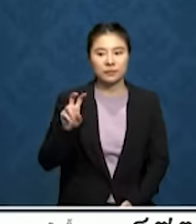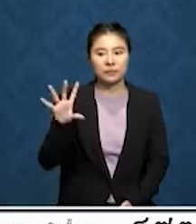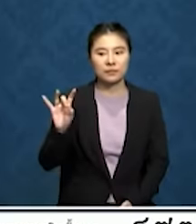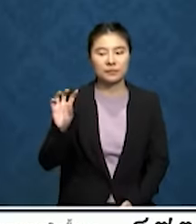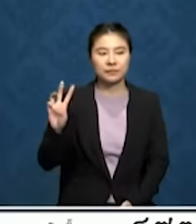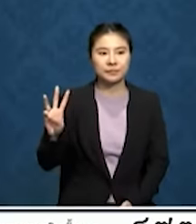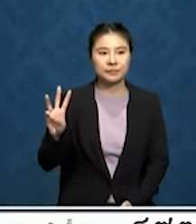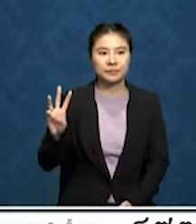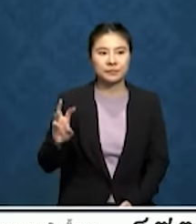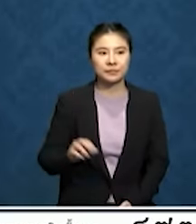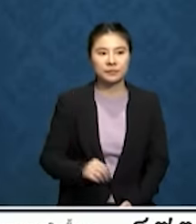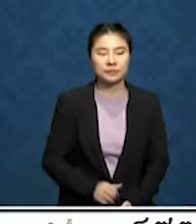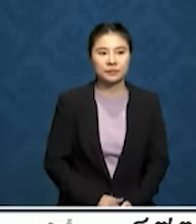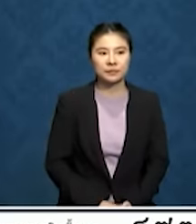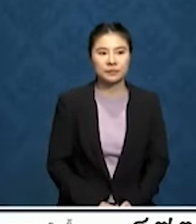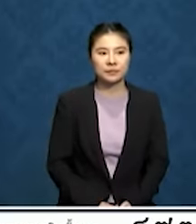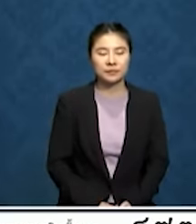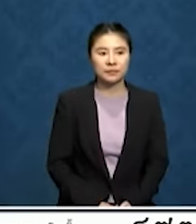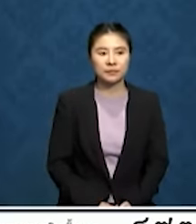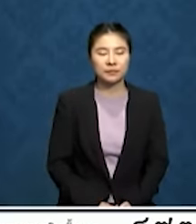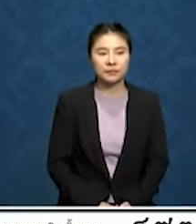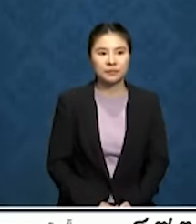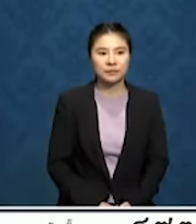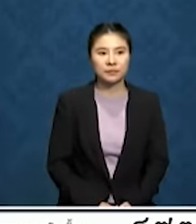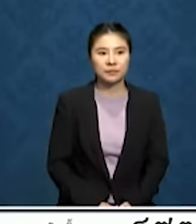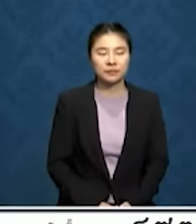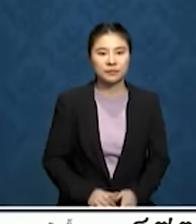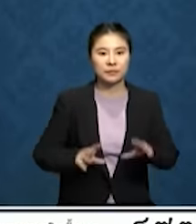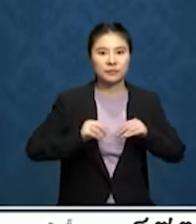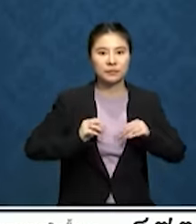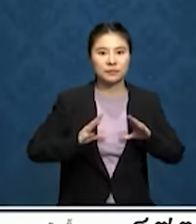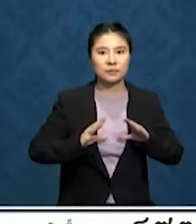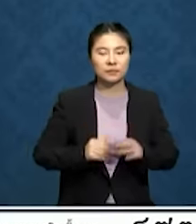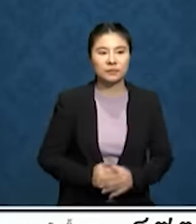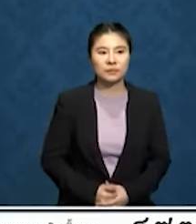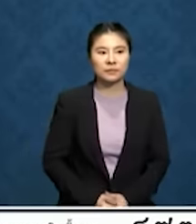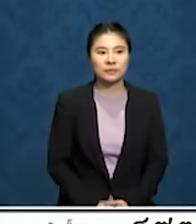286นายมานพคีรีภูวดล ไม่เห็นชอบครับ